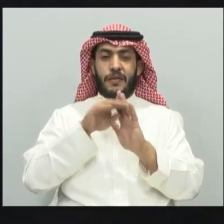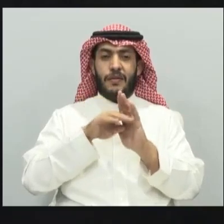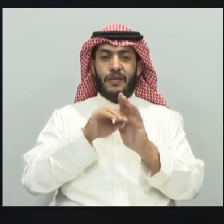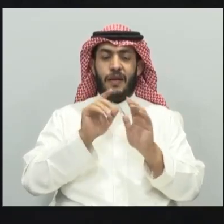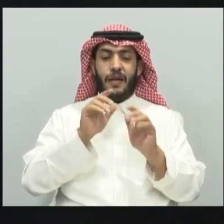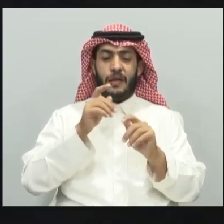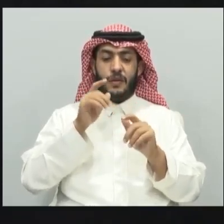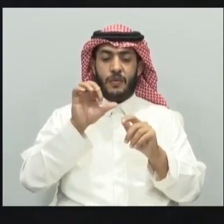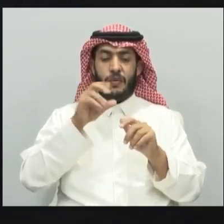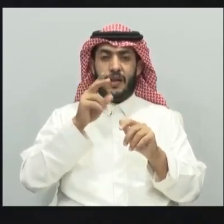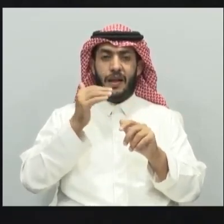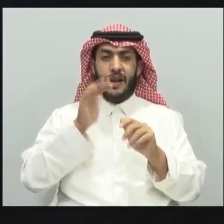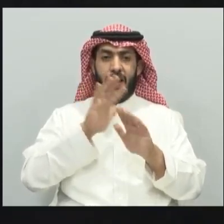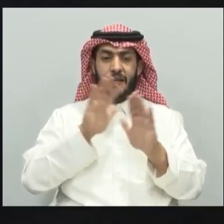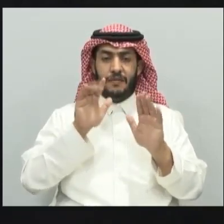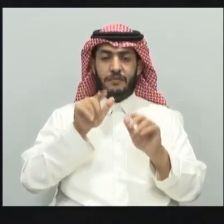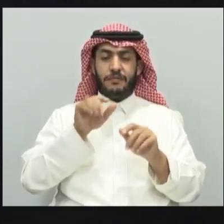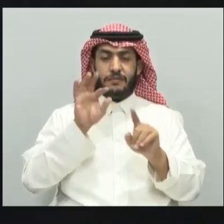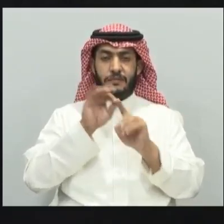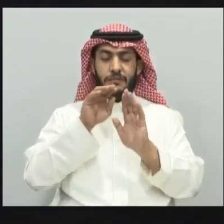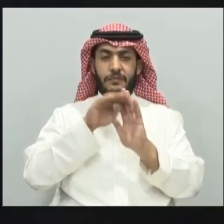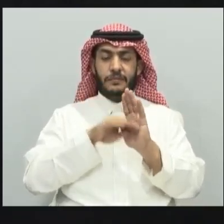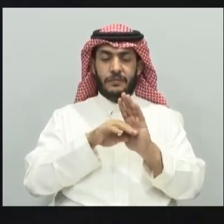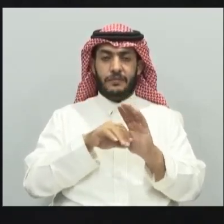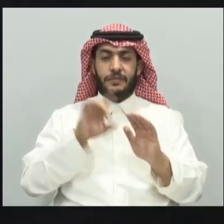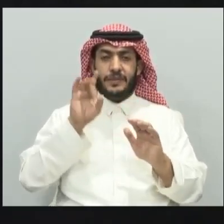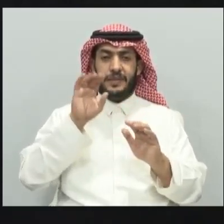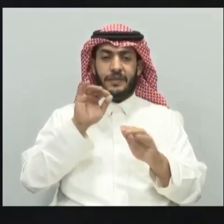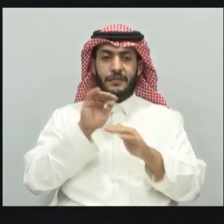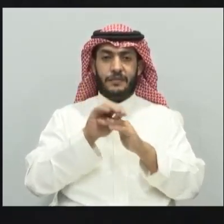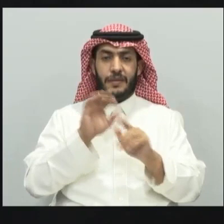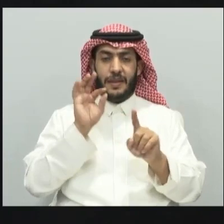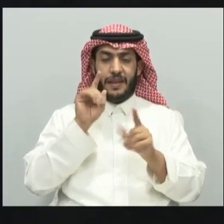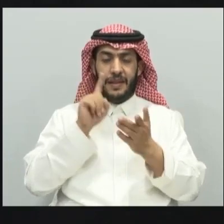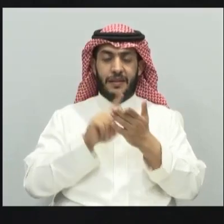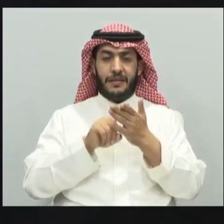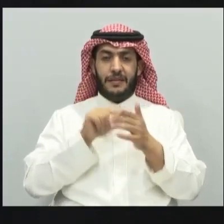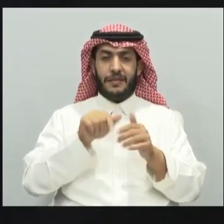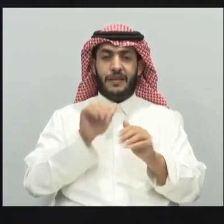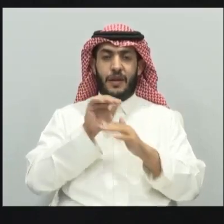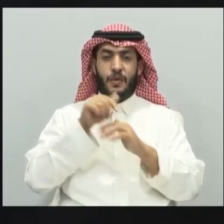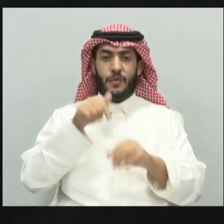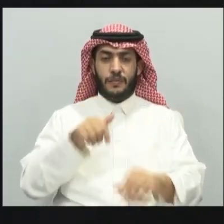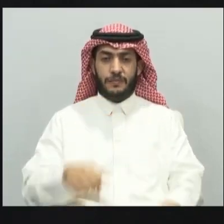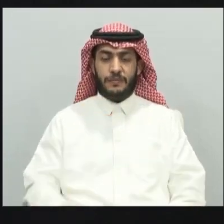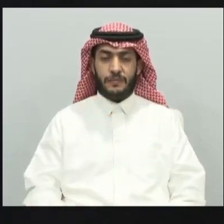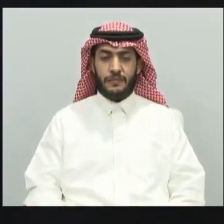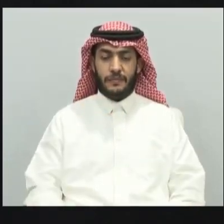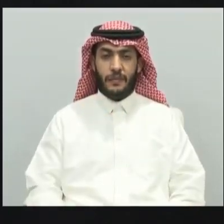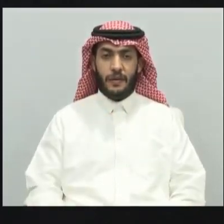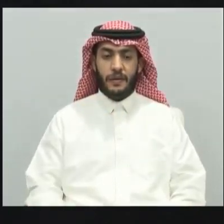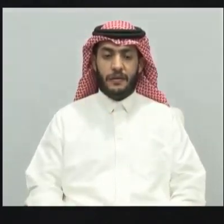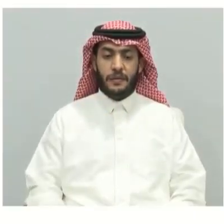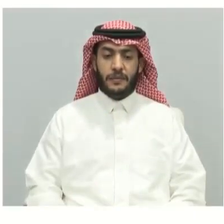الخفيه هذه ابرز الاهداف التي نسمو واياكم الى تحقيقها من خلال درسنا هذا نبدا